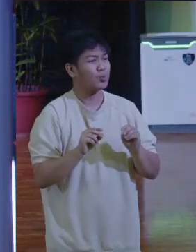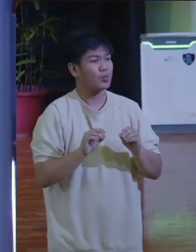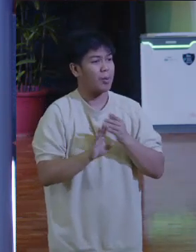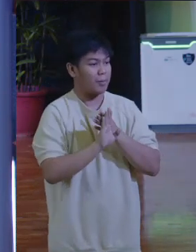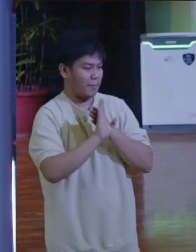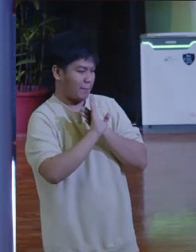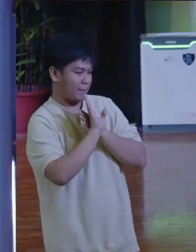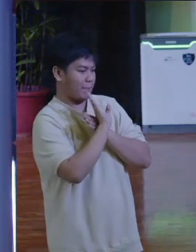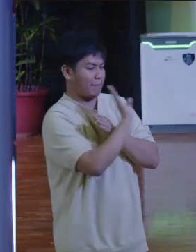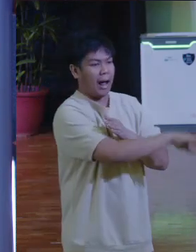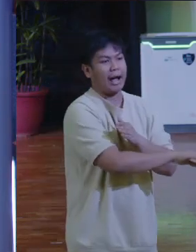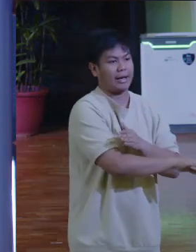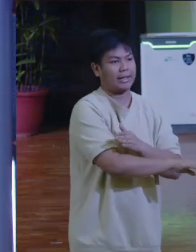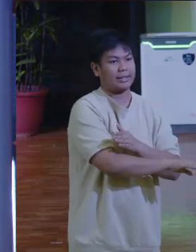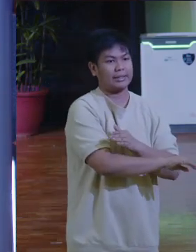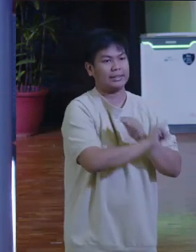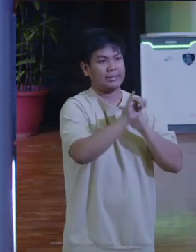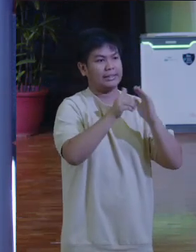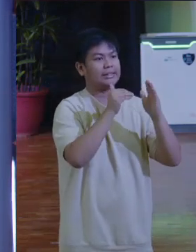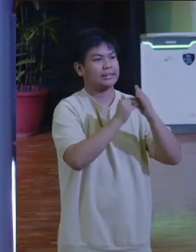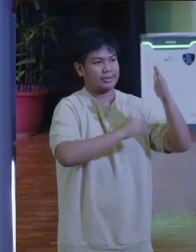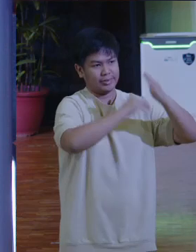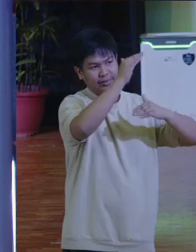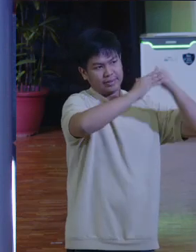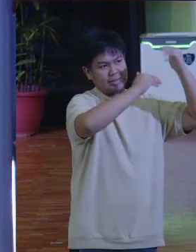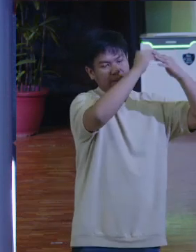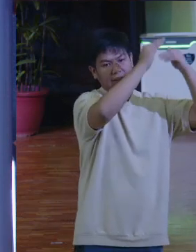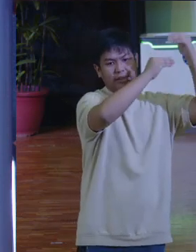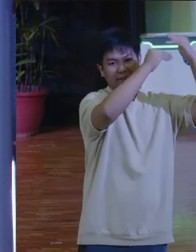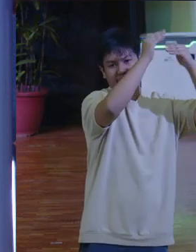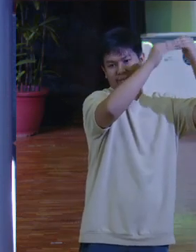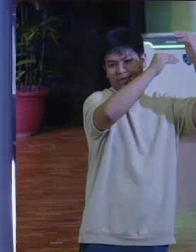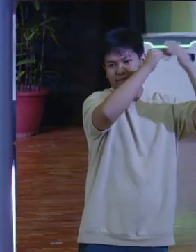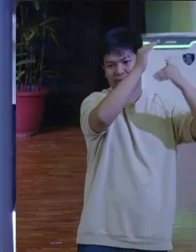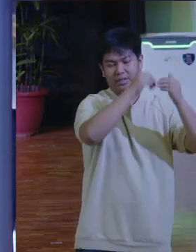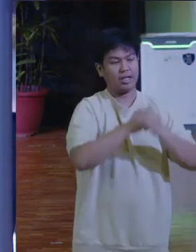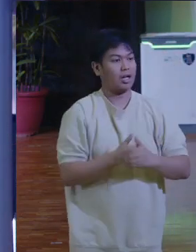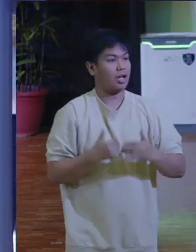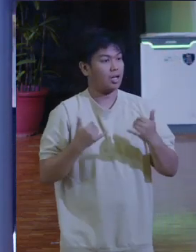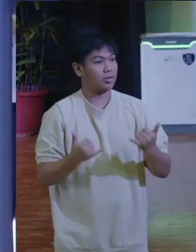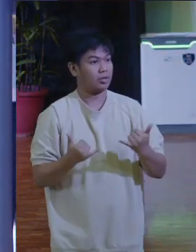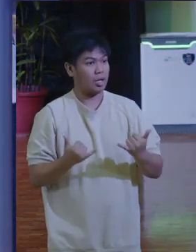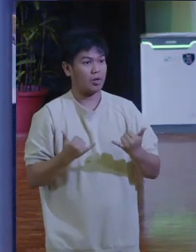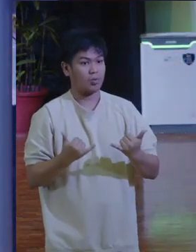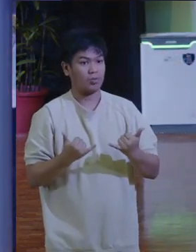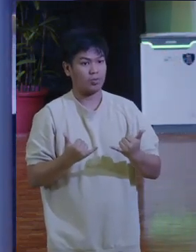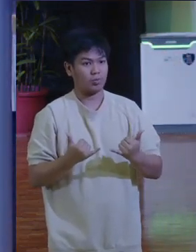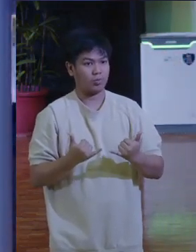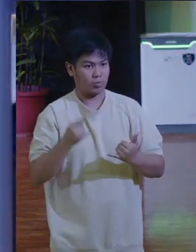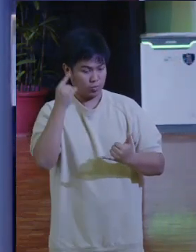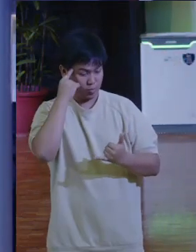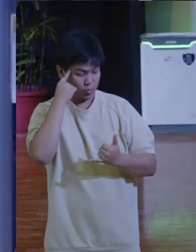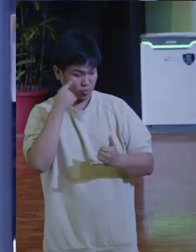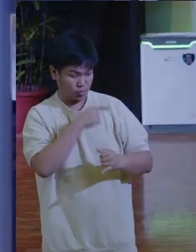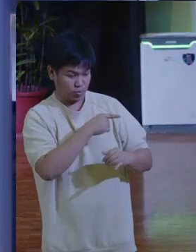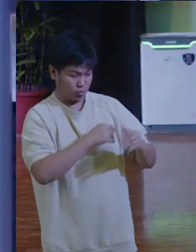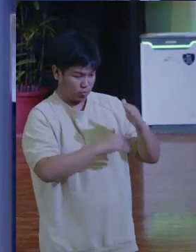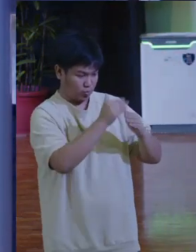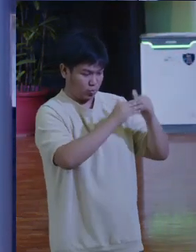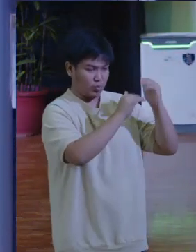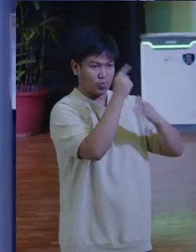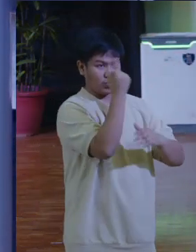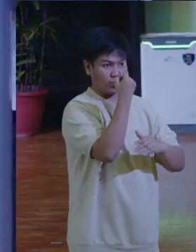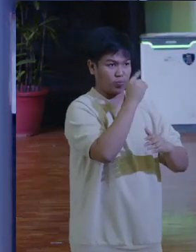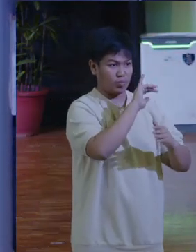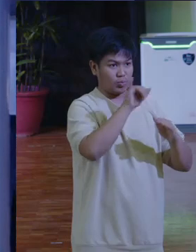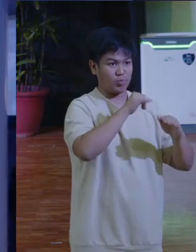ibabalik. Sila ay i-restore. Hindi lang sa kanilang minamahal na Jerusalem, pero i-restore yung